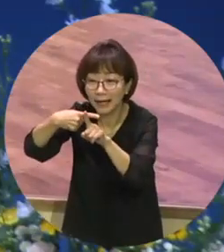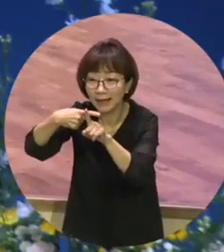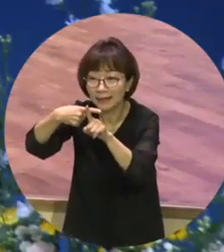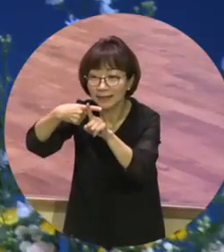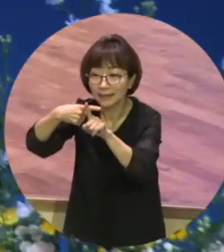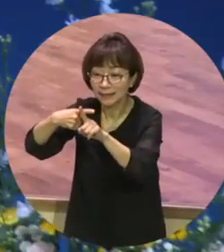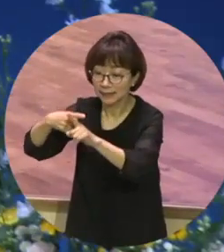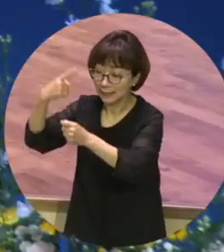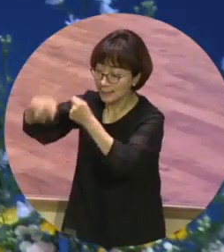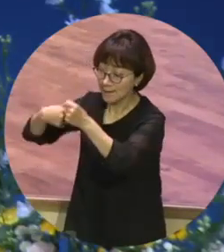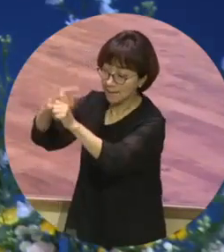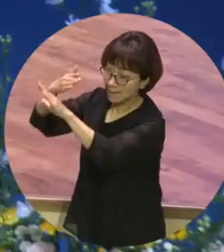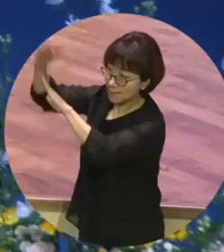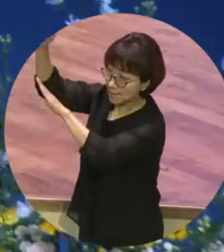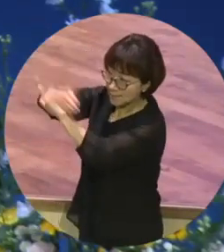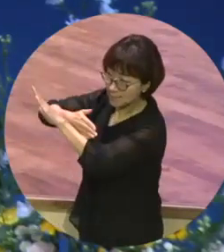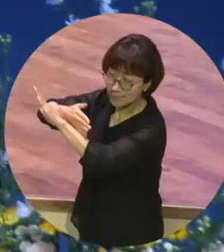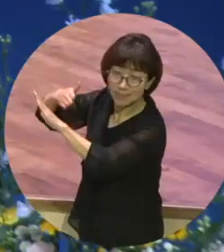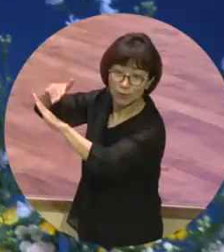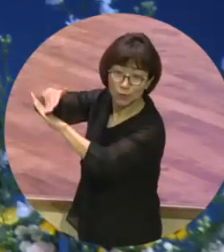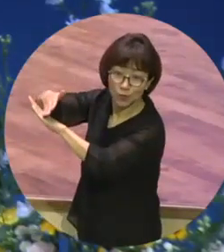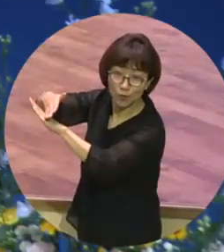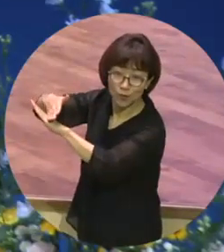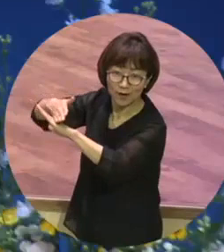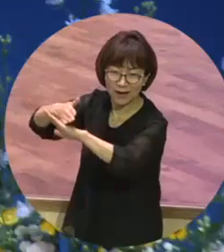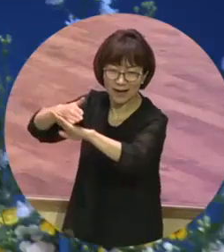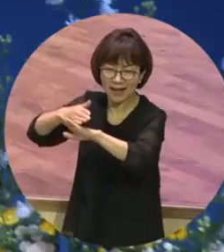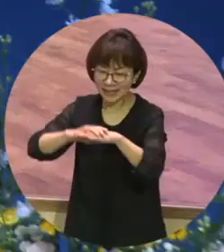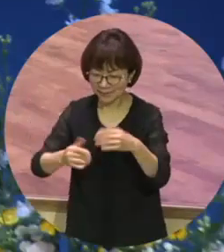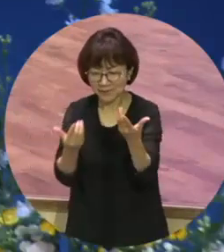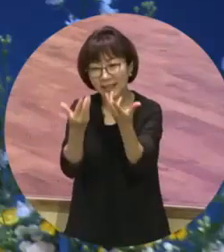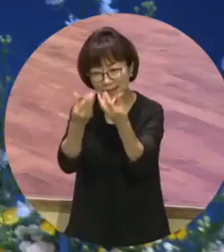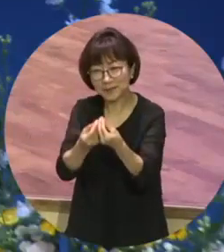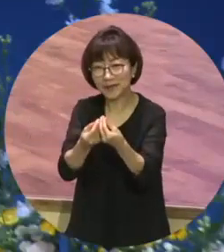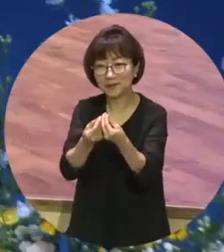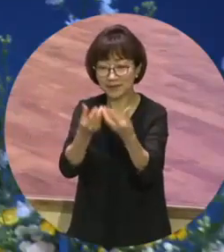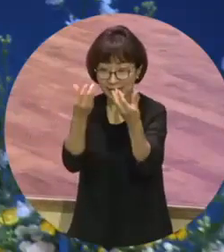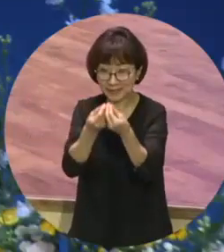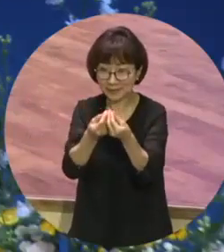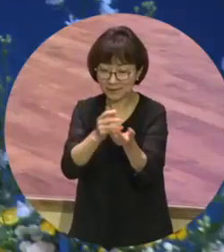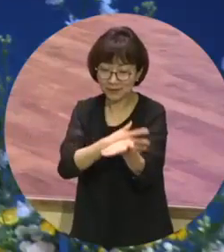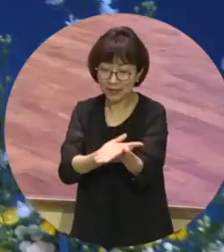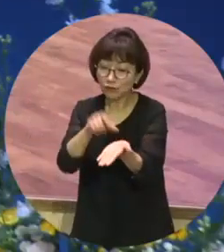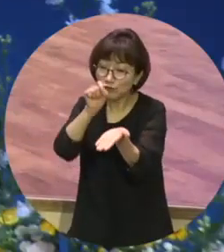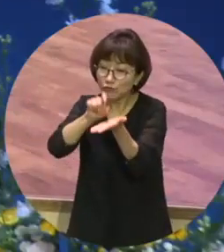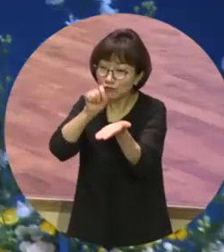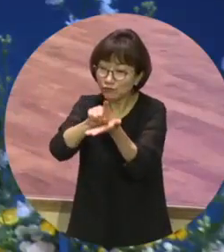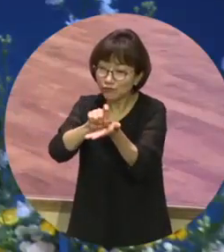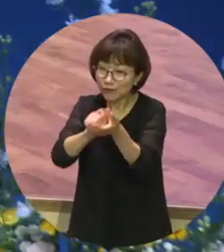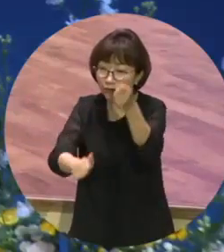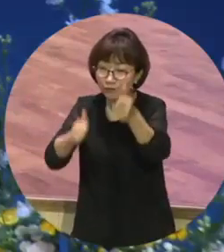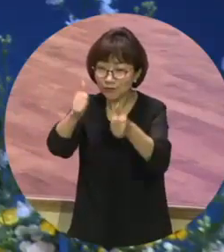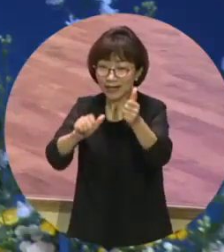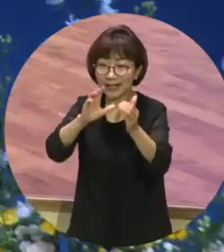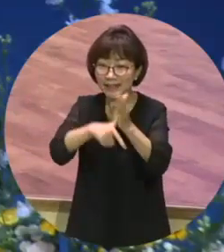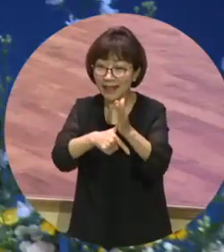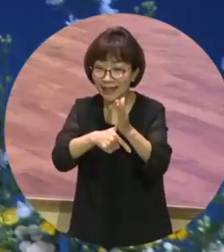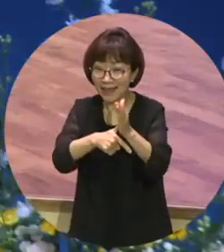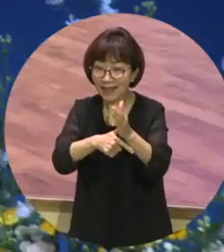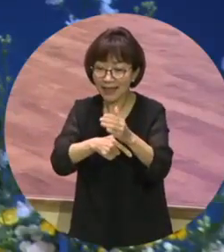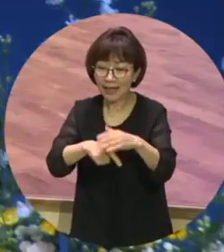중간이에요. 일종의 뭐요? 작전 타임. 작전 타임 같은 그런 성격을 띠고 있어요.